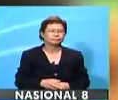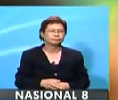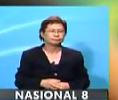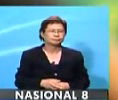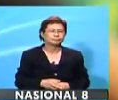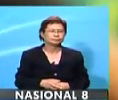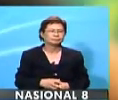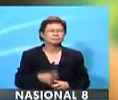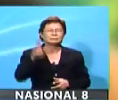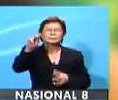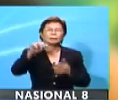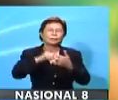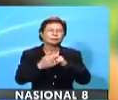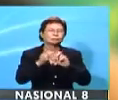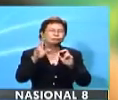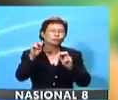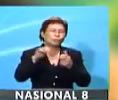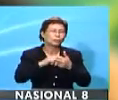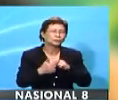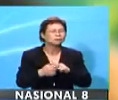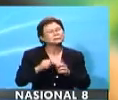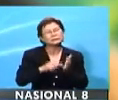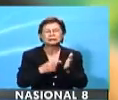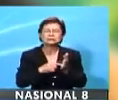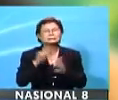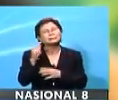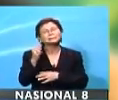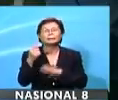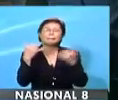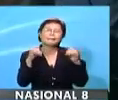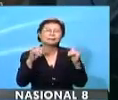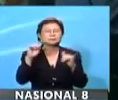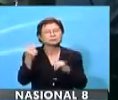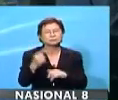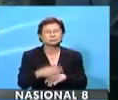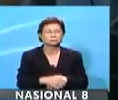Tak ada masalah. Tak ada. Saja-saja, isak.